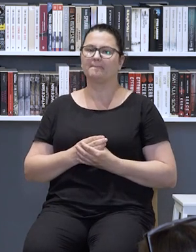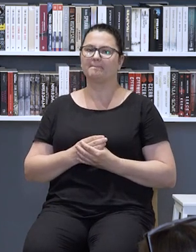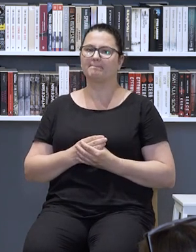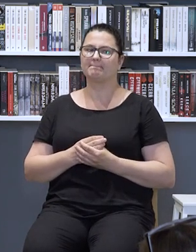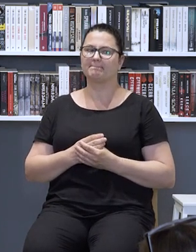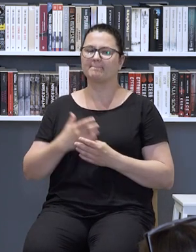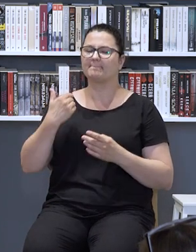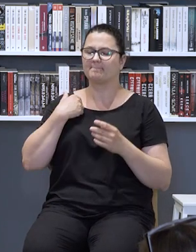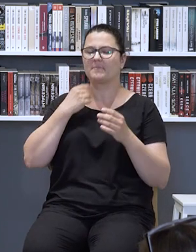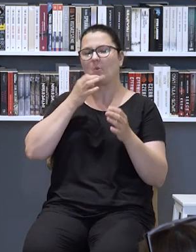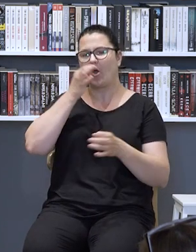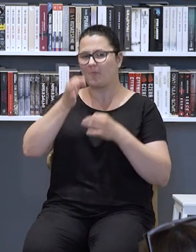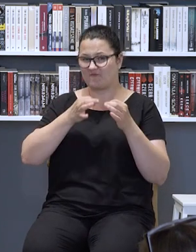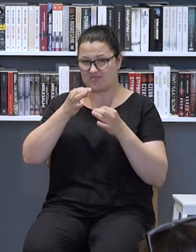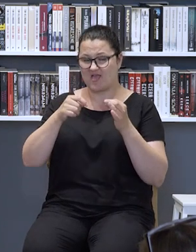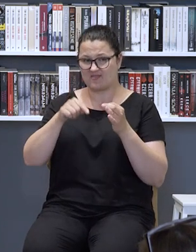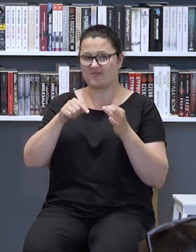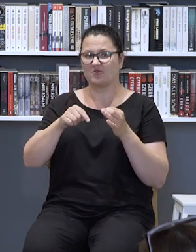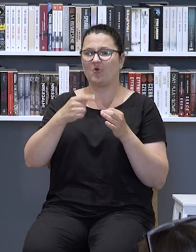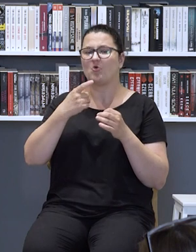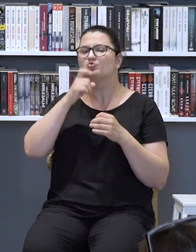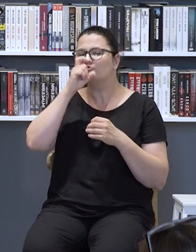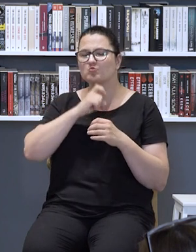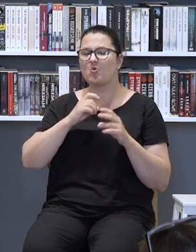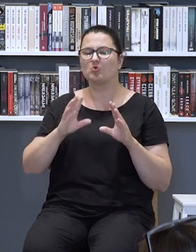W tych opowiadaniach zło bierze się